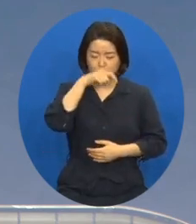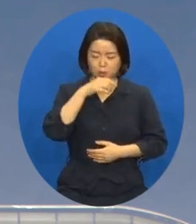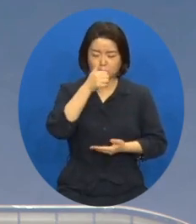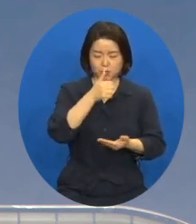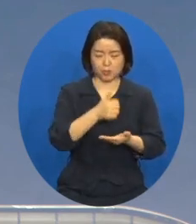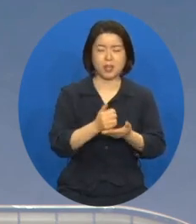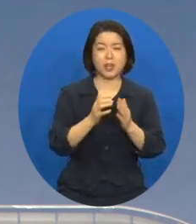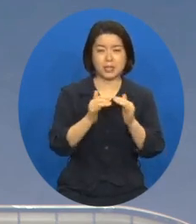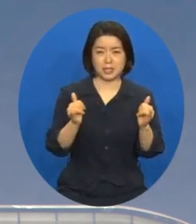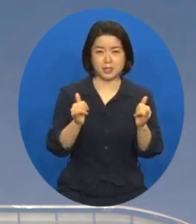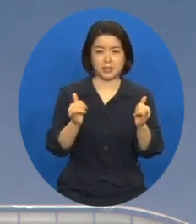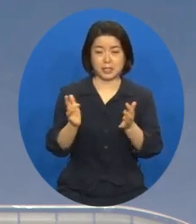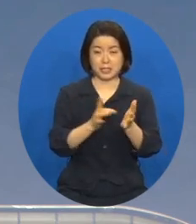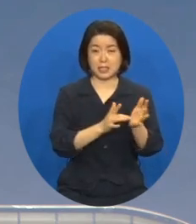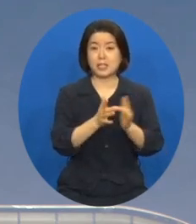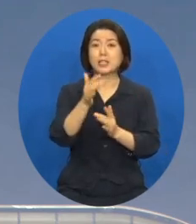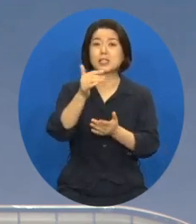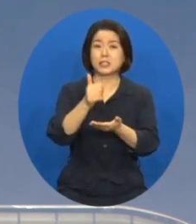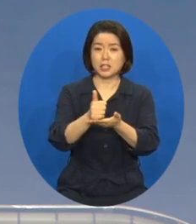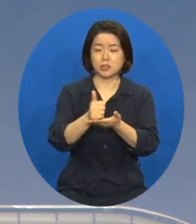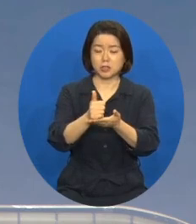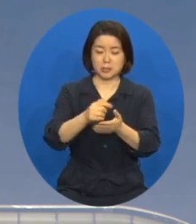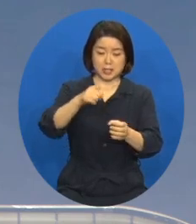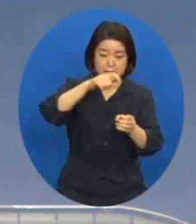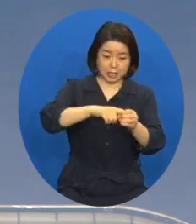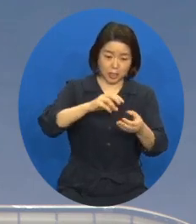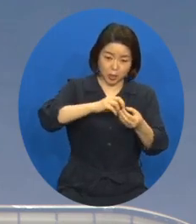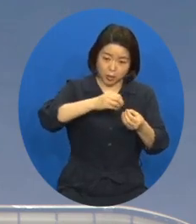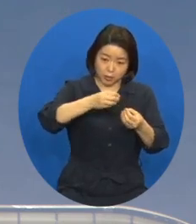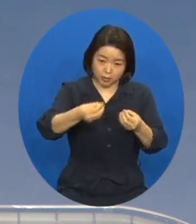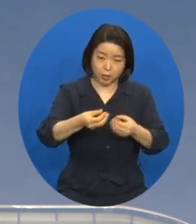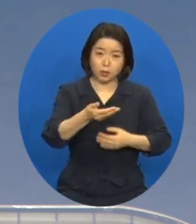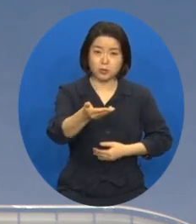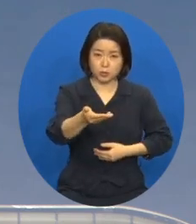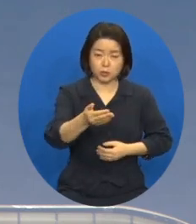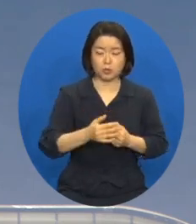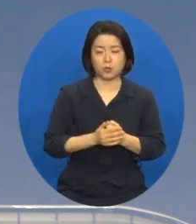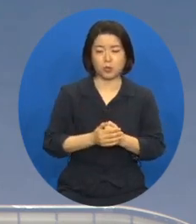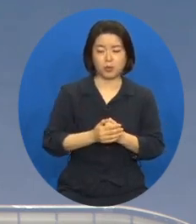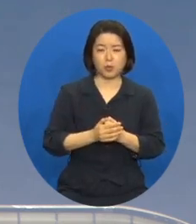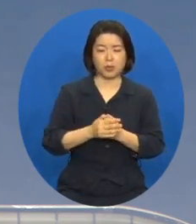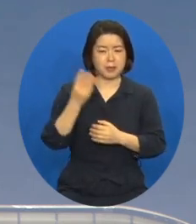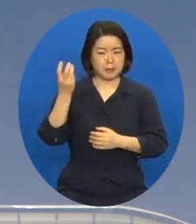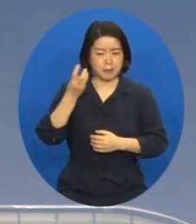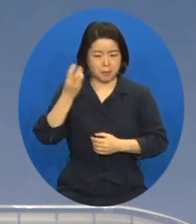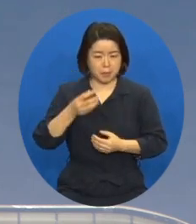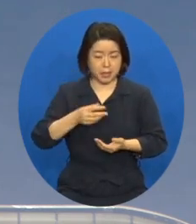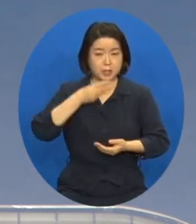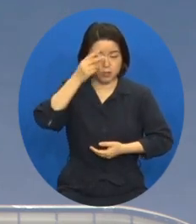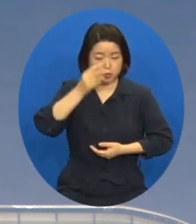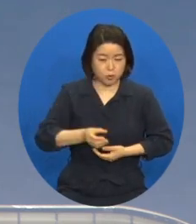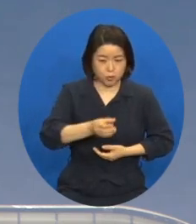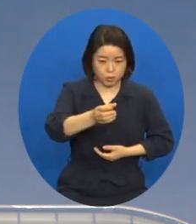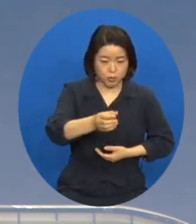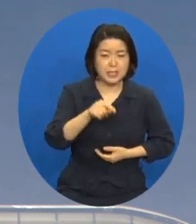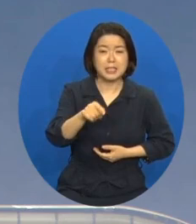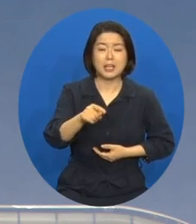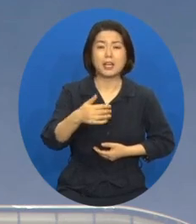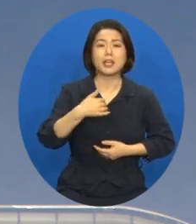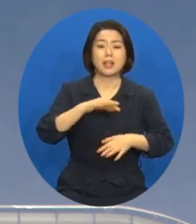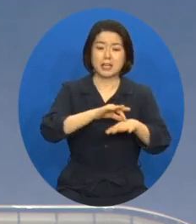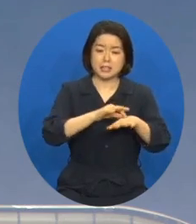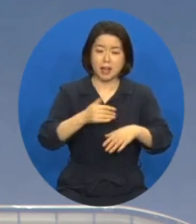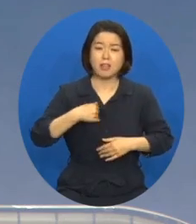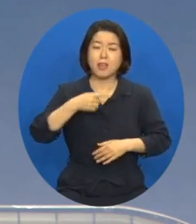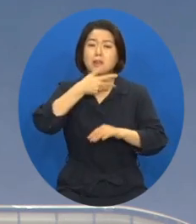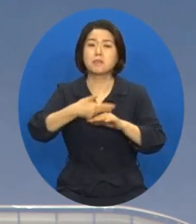죄인을 예수님께서 떡을 주시고 포도주를 주시면서 이게 내 살이고 내 피다.